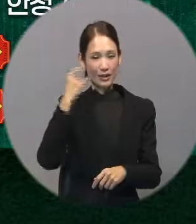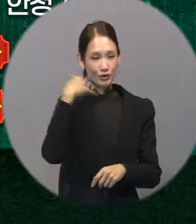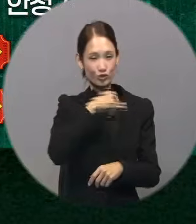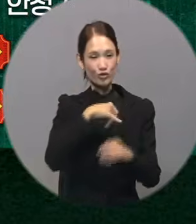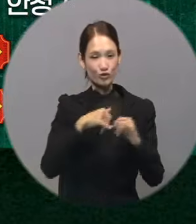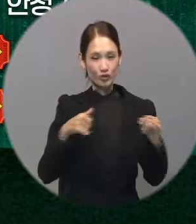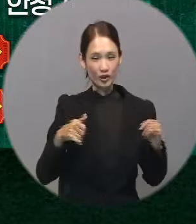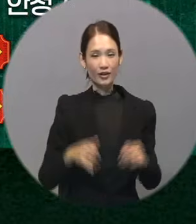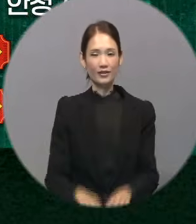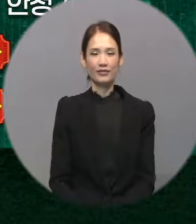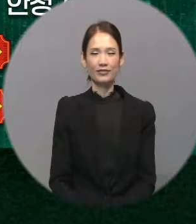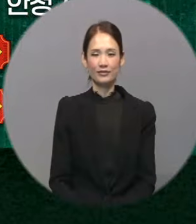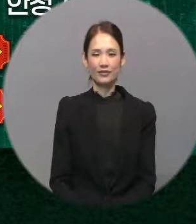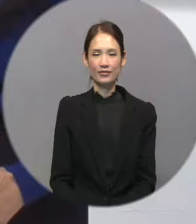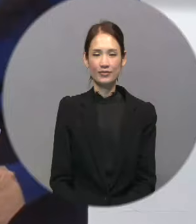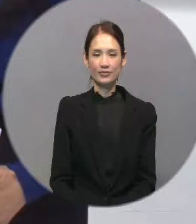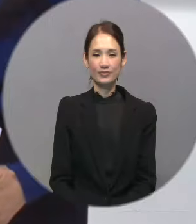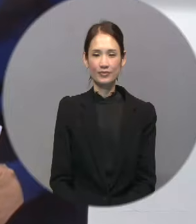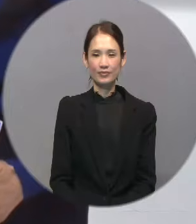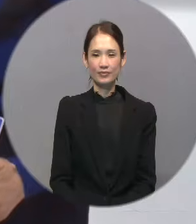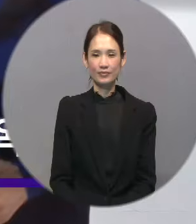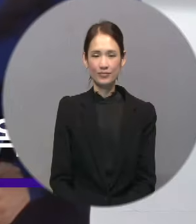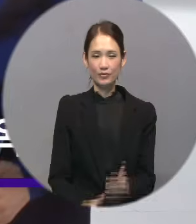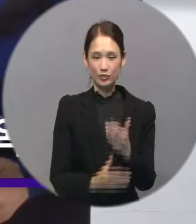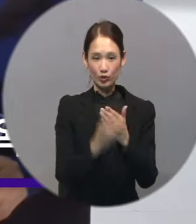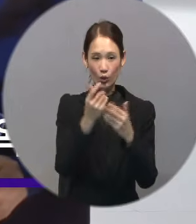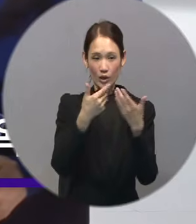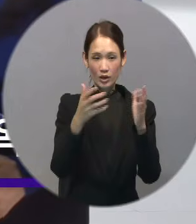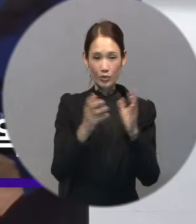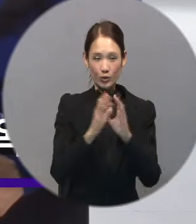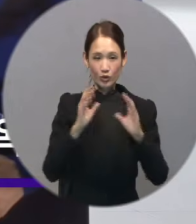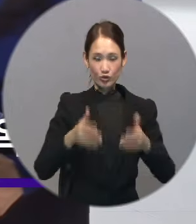사람들. 그래서 통일부